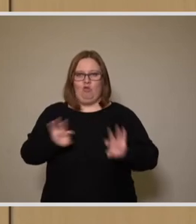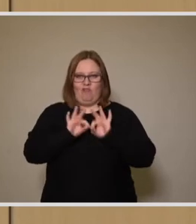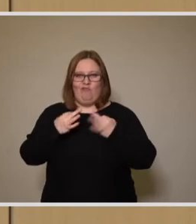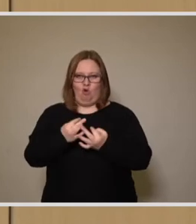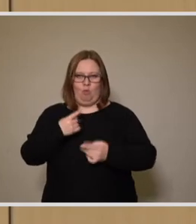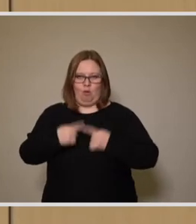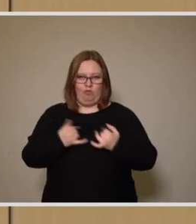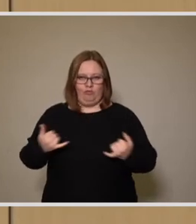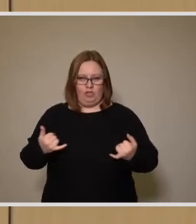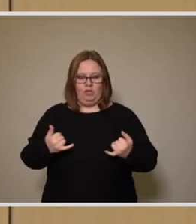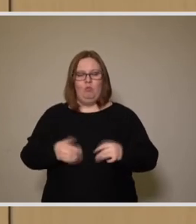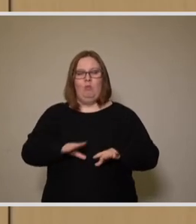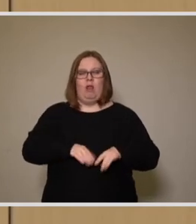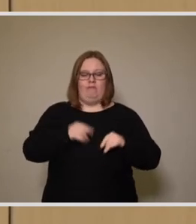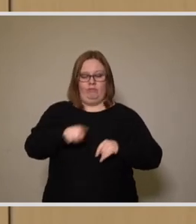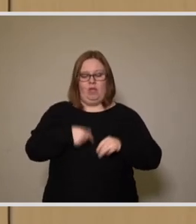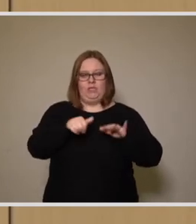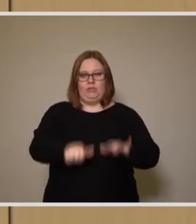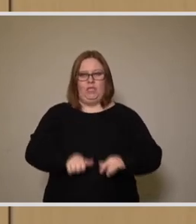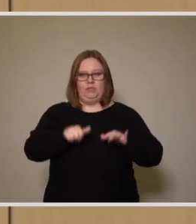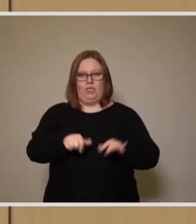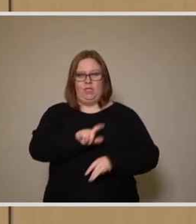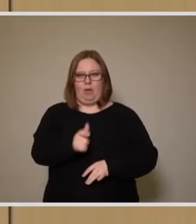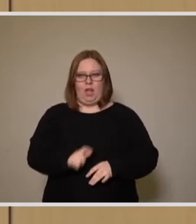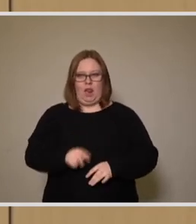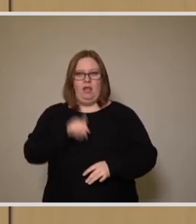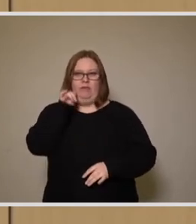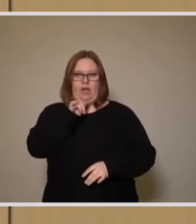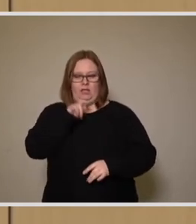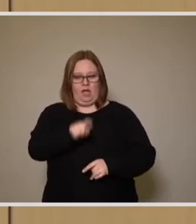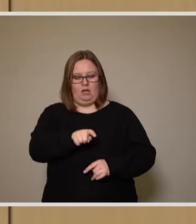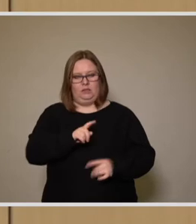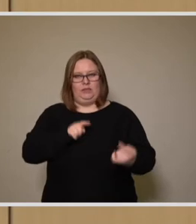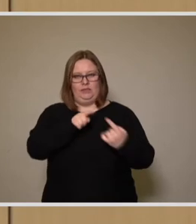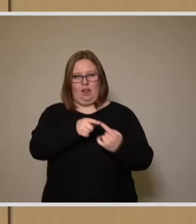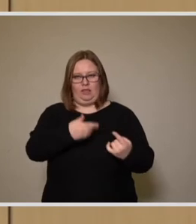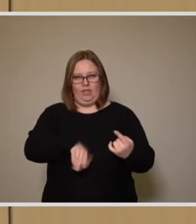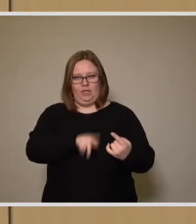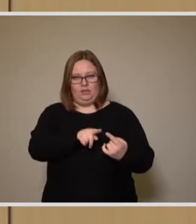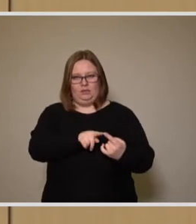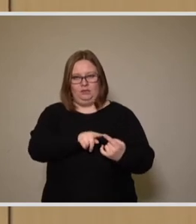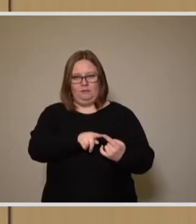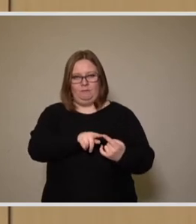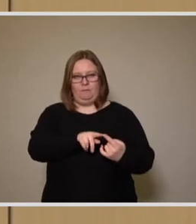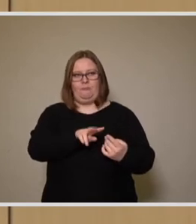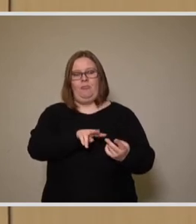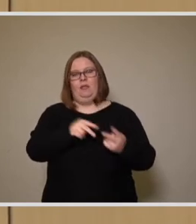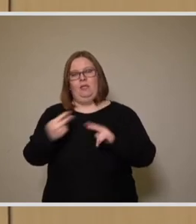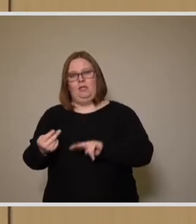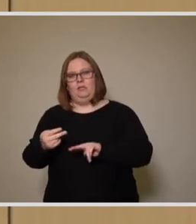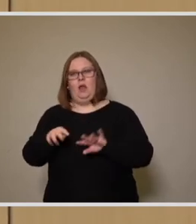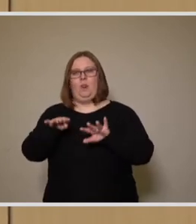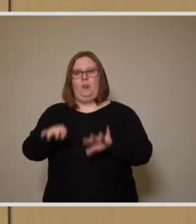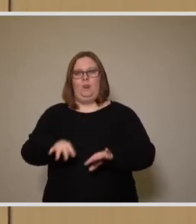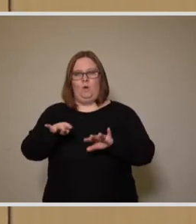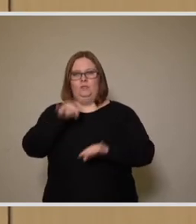dieses ursprünglich jetzt für den 16. April, für den Freitag, den 16. April vorgesehen, während es nunmehr am 19.